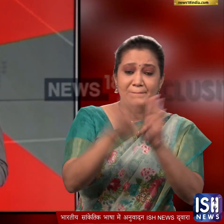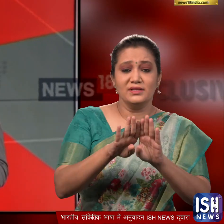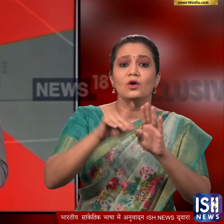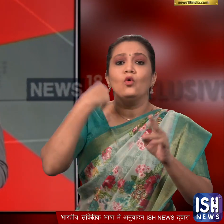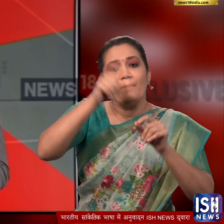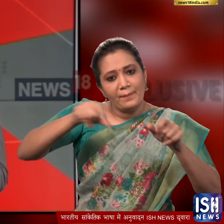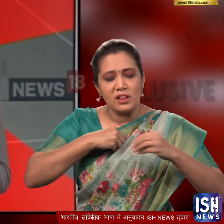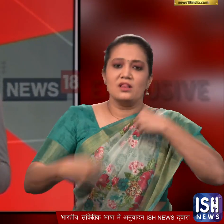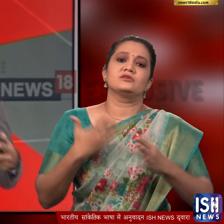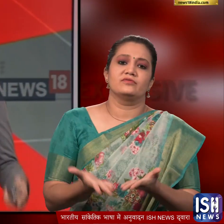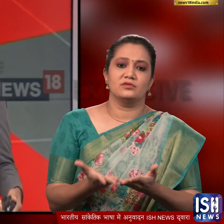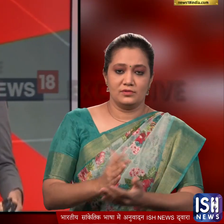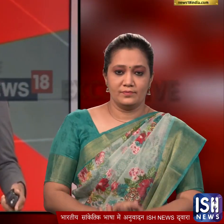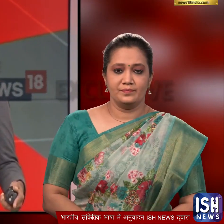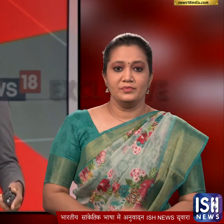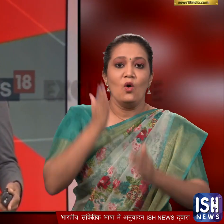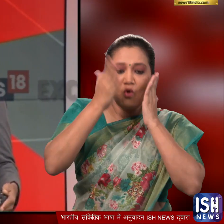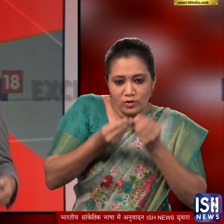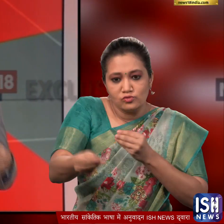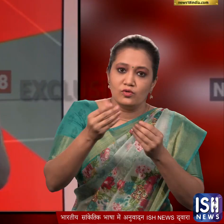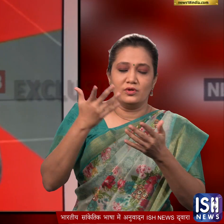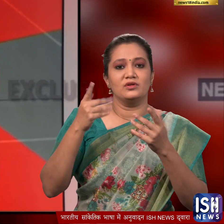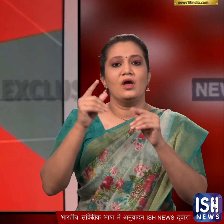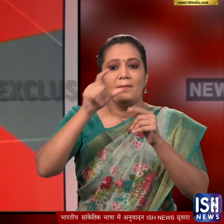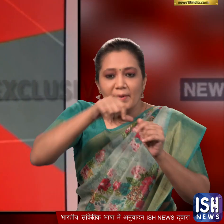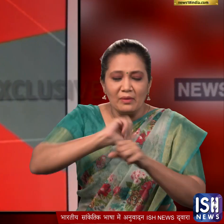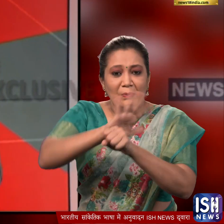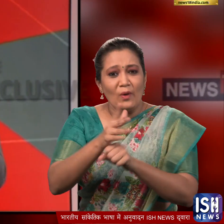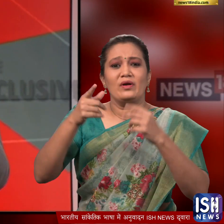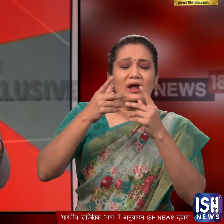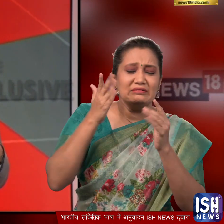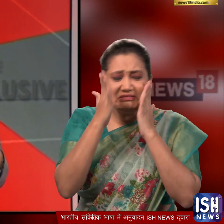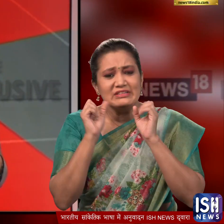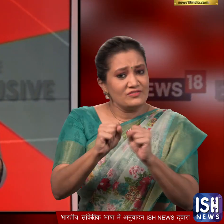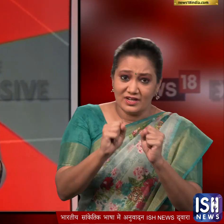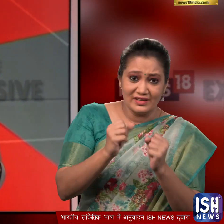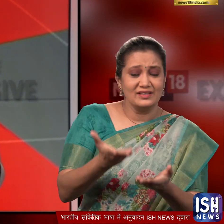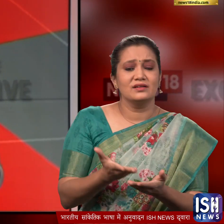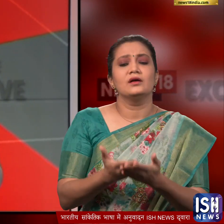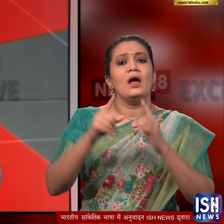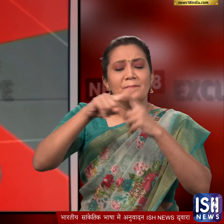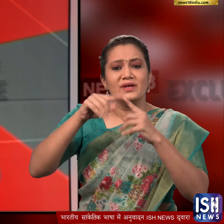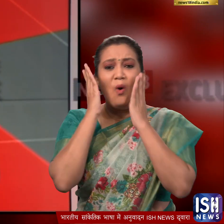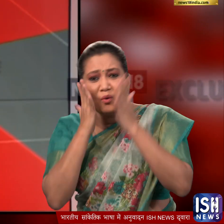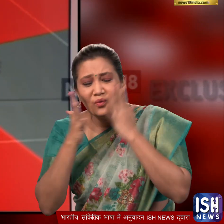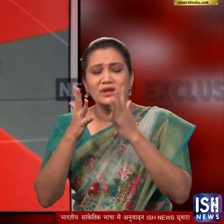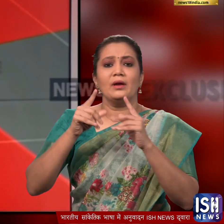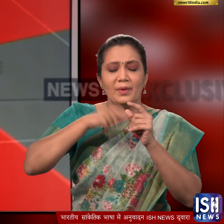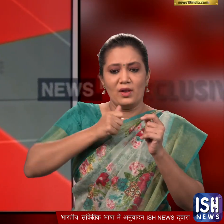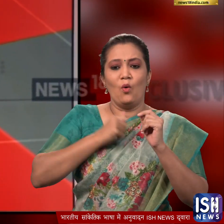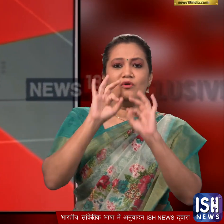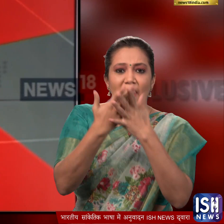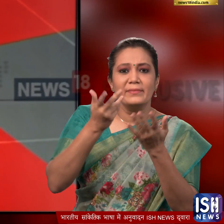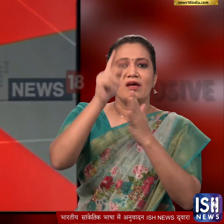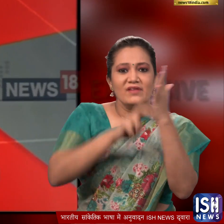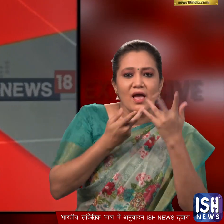भारत बंद से हम भारत के लोग ही मुसीबत झेलेंगे। होली की छुट्टियां शुरू हो रही हैं, महामारी के बीच त्योहार मनाना तो मुश्किल ही दिख रहा है, लेकिन होली पर हम